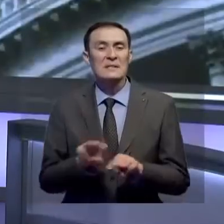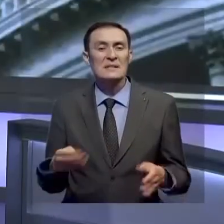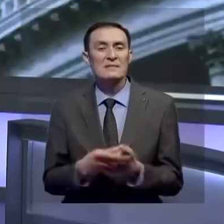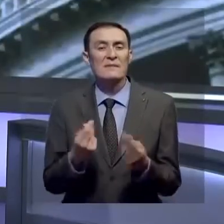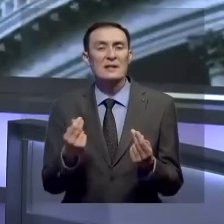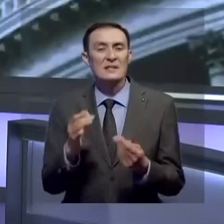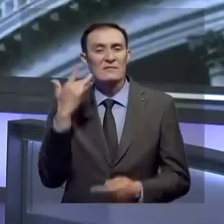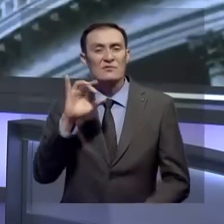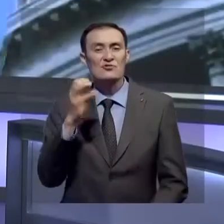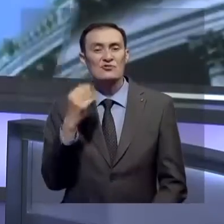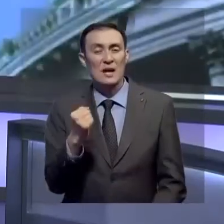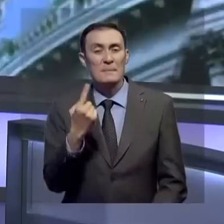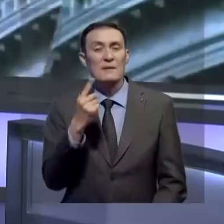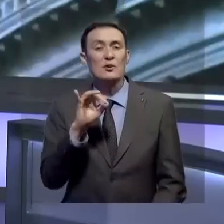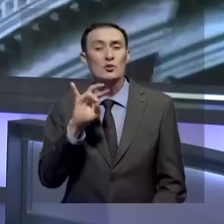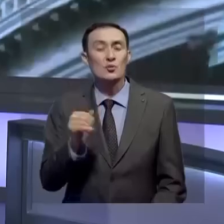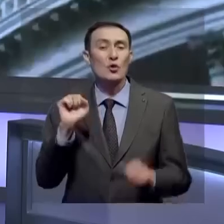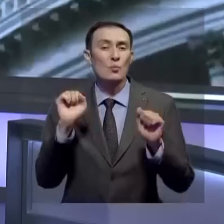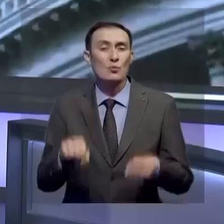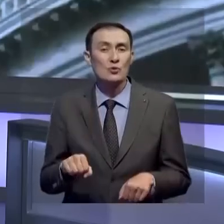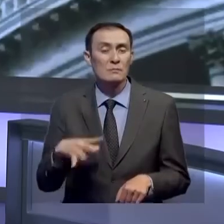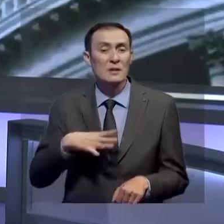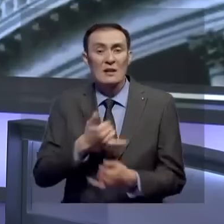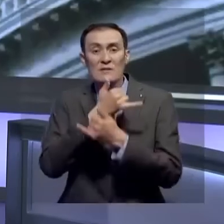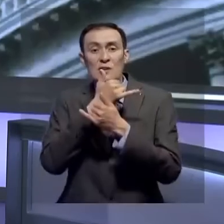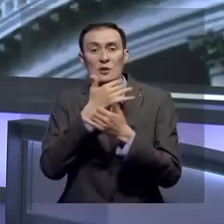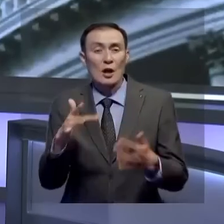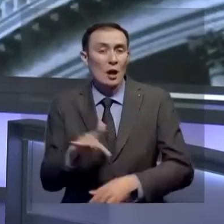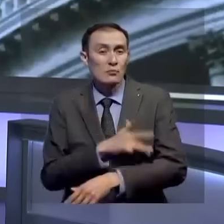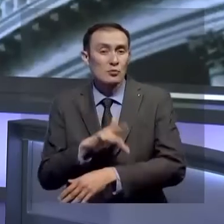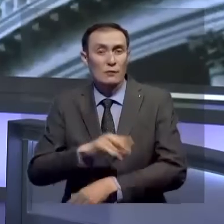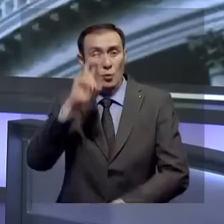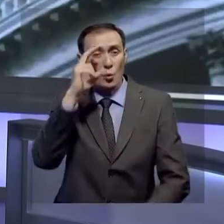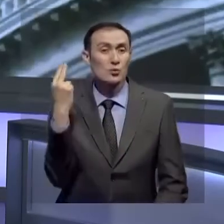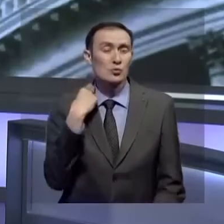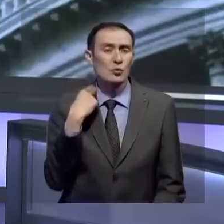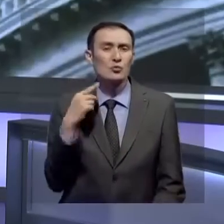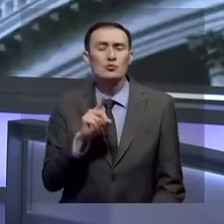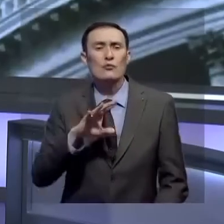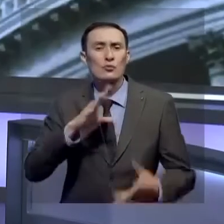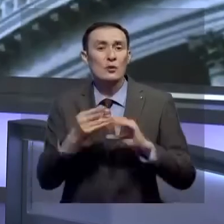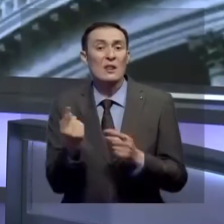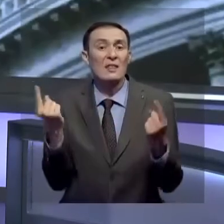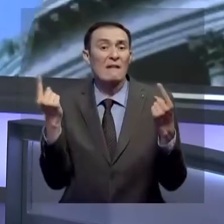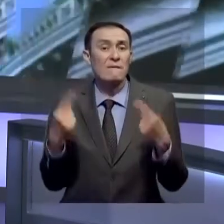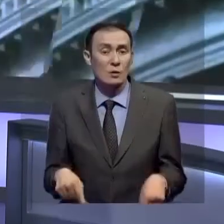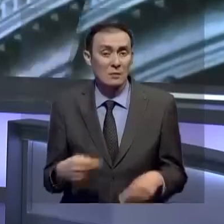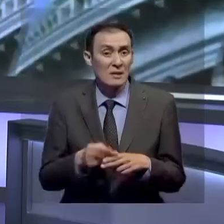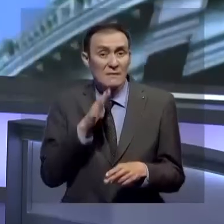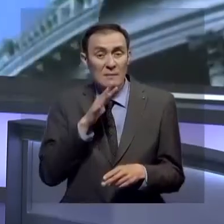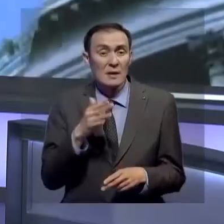Министерство финансов США уже к 1 июня может оказаться не в состоянии обслуживать госдолг, что грозит дефолтом, если к этому